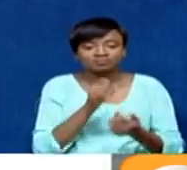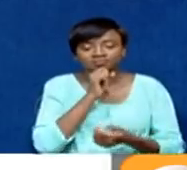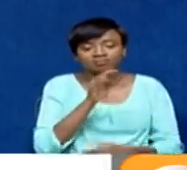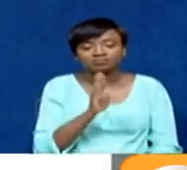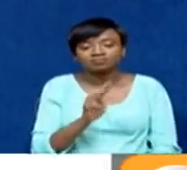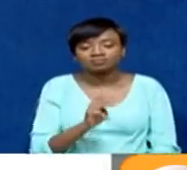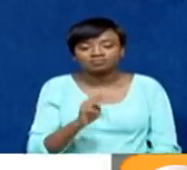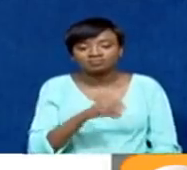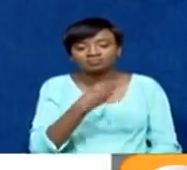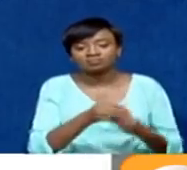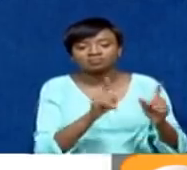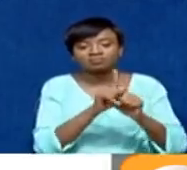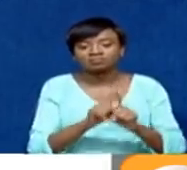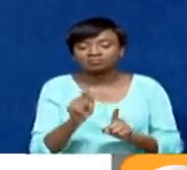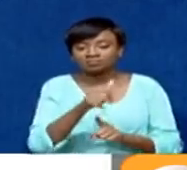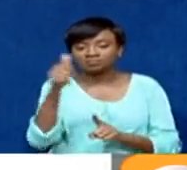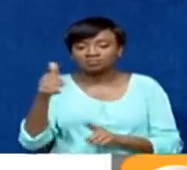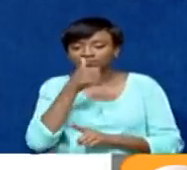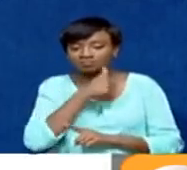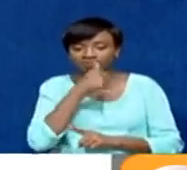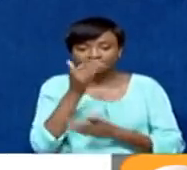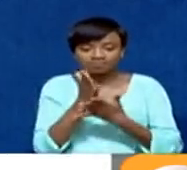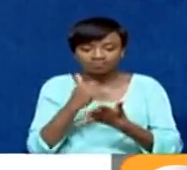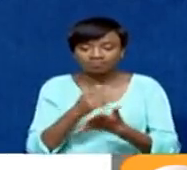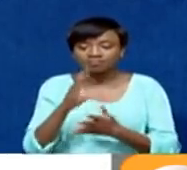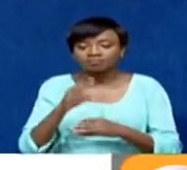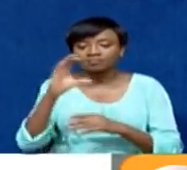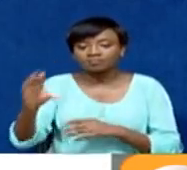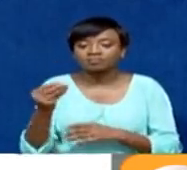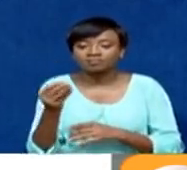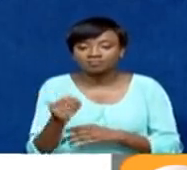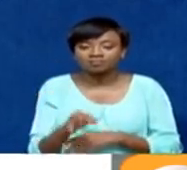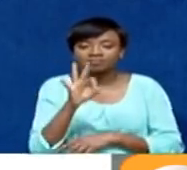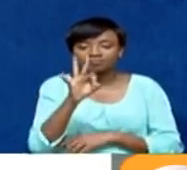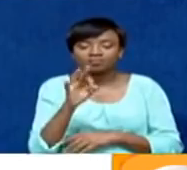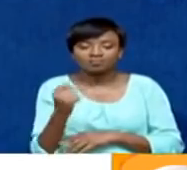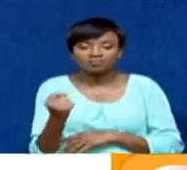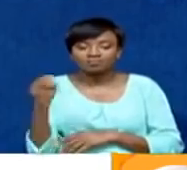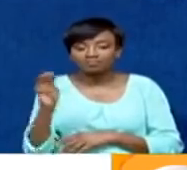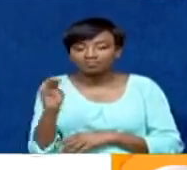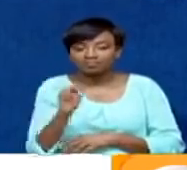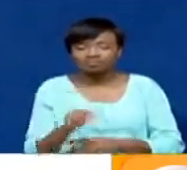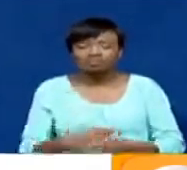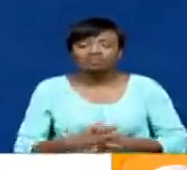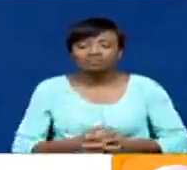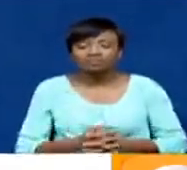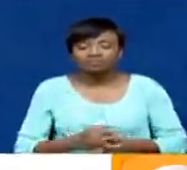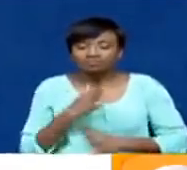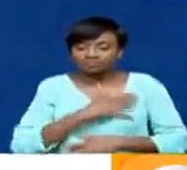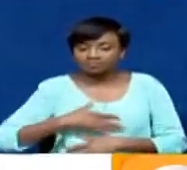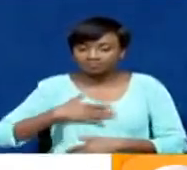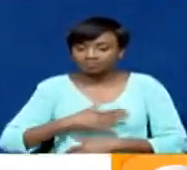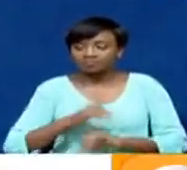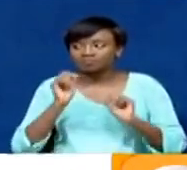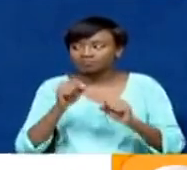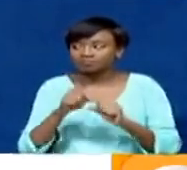50. Shirika la kibinafsi ambalo halikutajwa likipata shilingi milioni 35. Can the treasury also